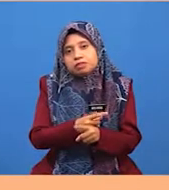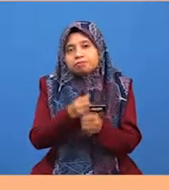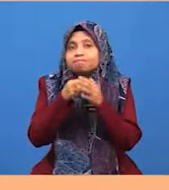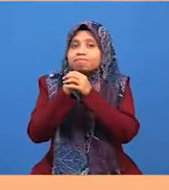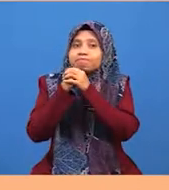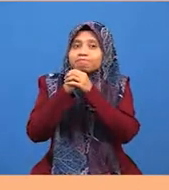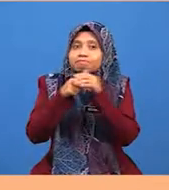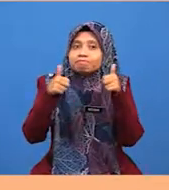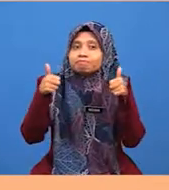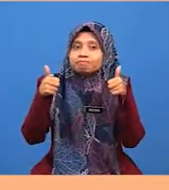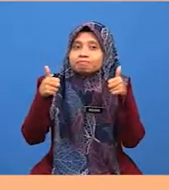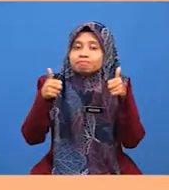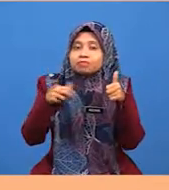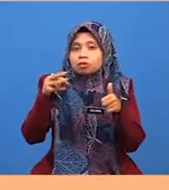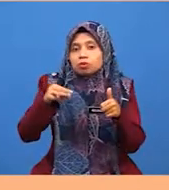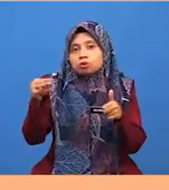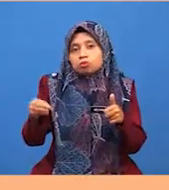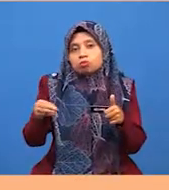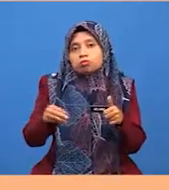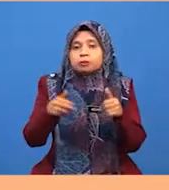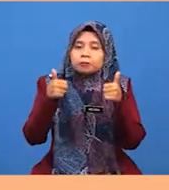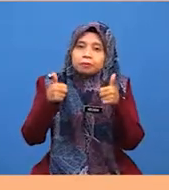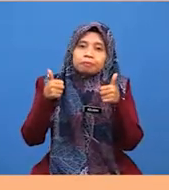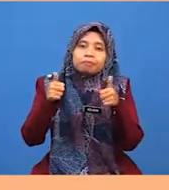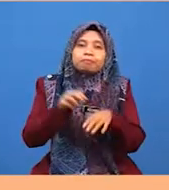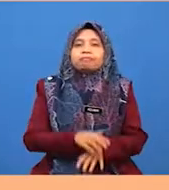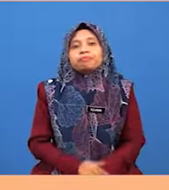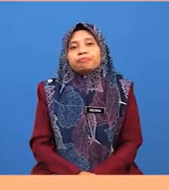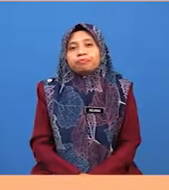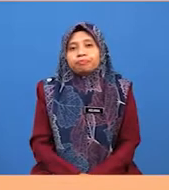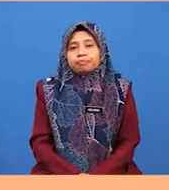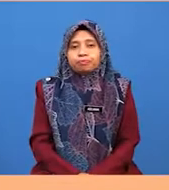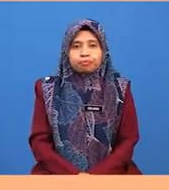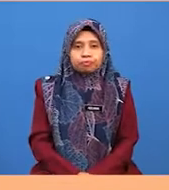Tahniah! Murid-murid cikgu memang hebat.